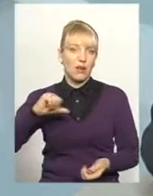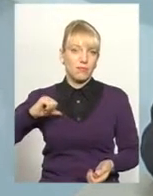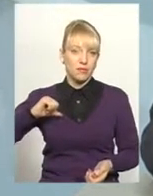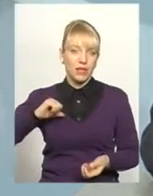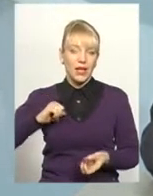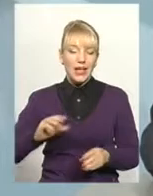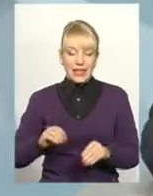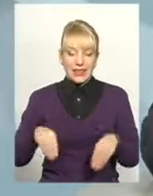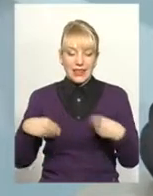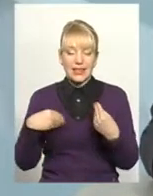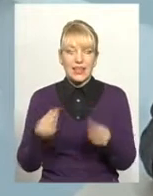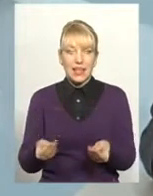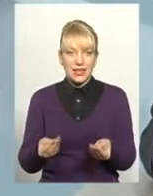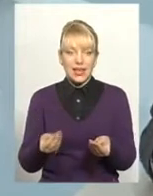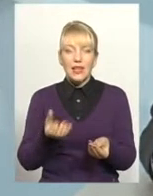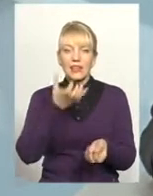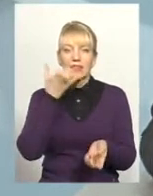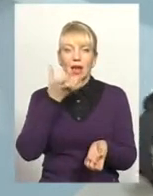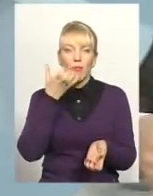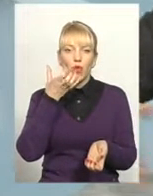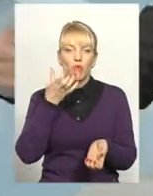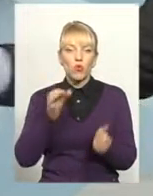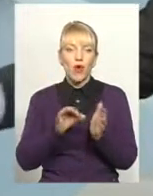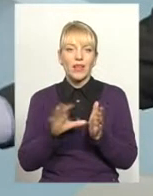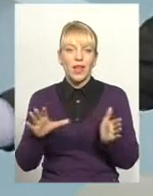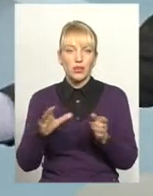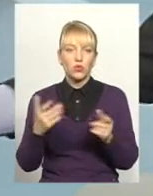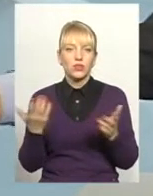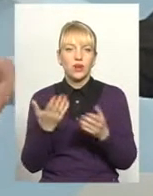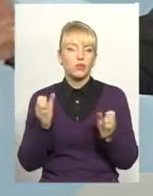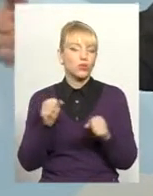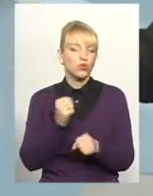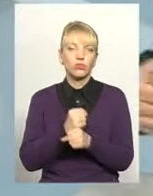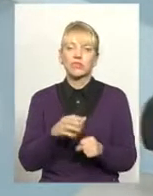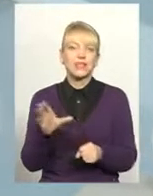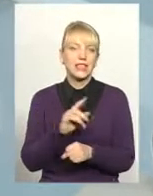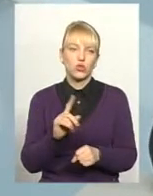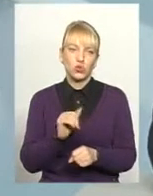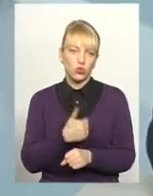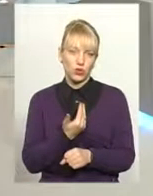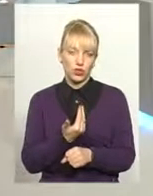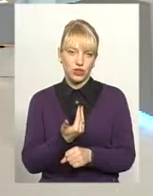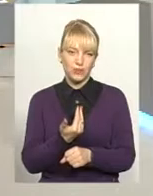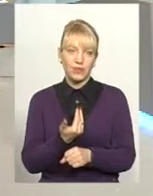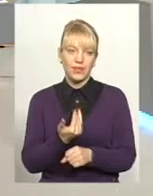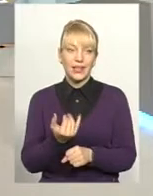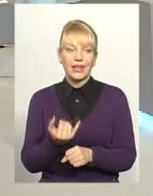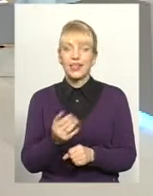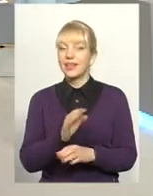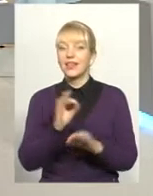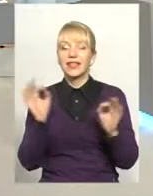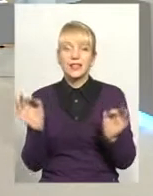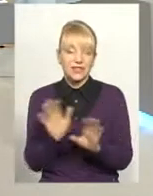видає електричну, тобто дає теплову енергію, з якої вже можна робити що завгодно, в тому числі електричну. І ні звідки